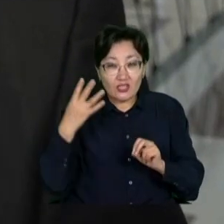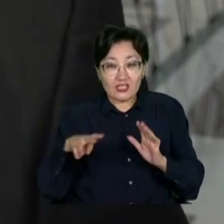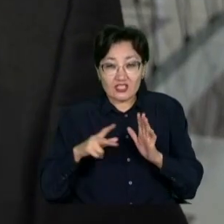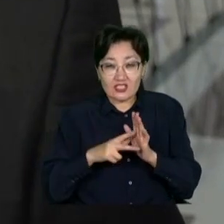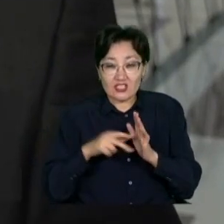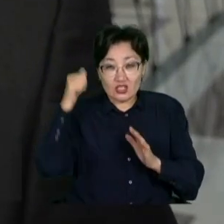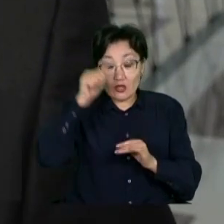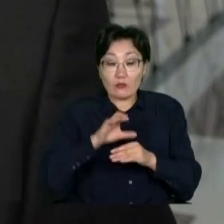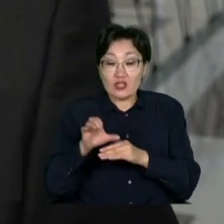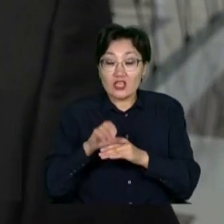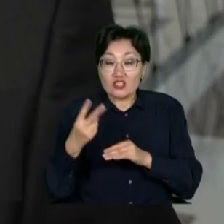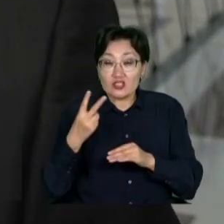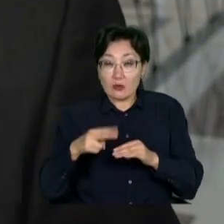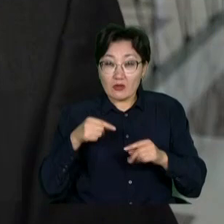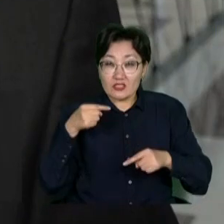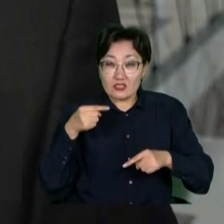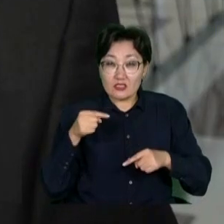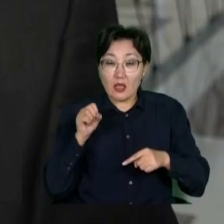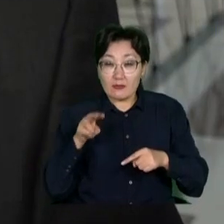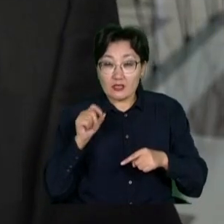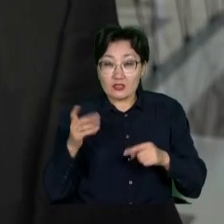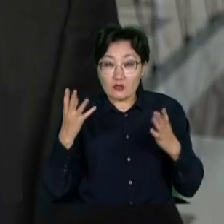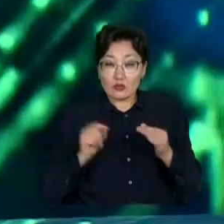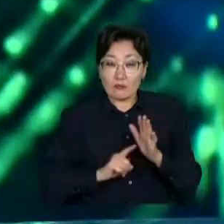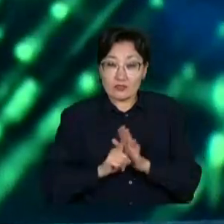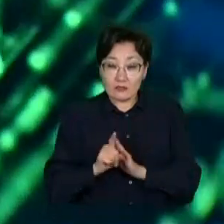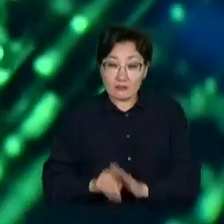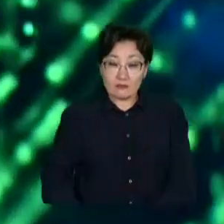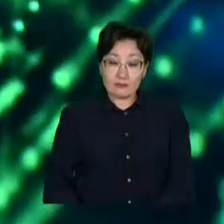қой, 20 сәуірден бастап.